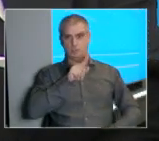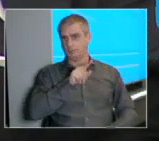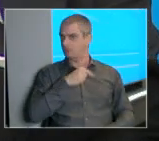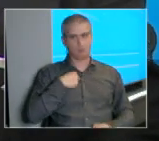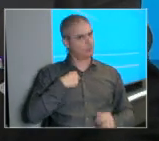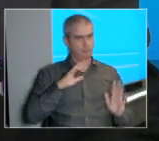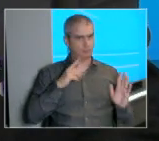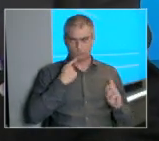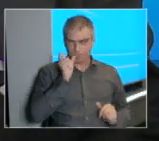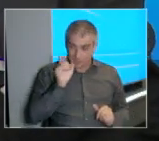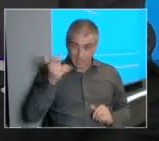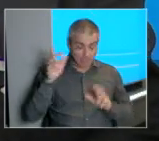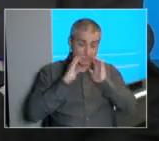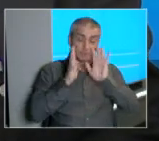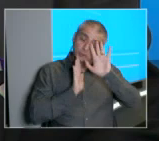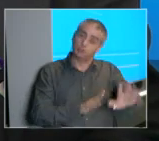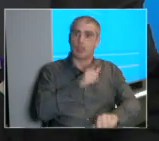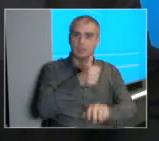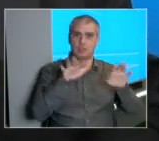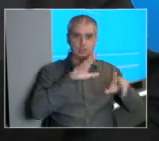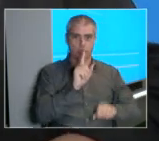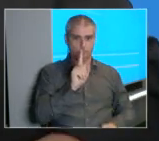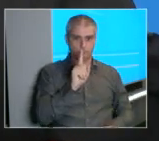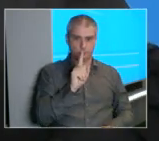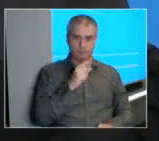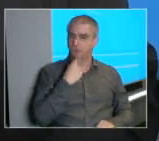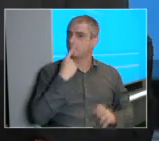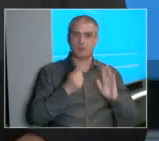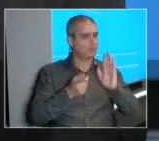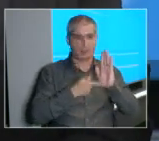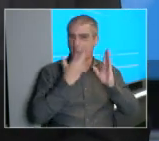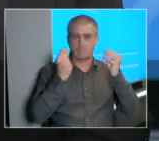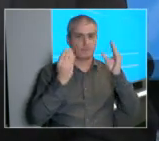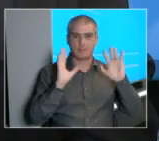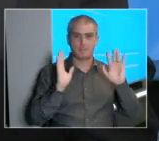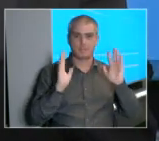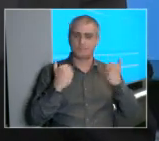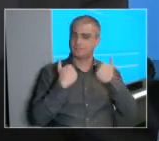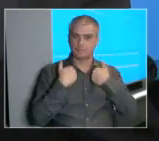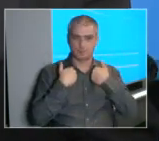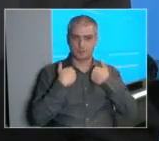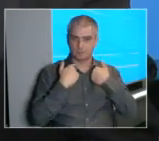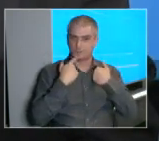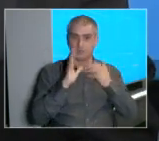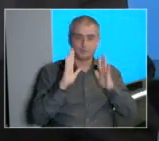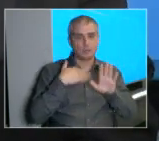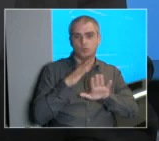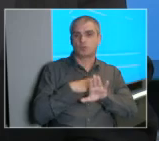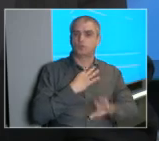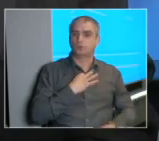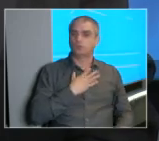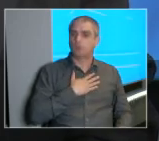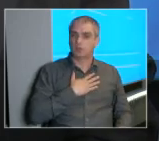לא חוזר בי עם הביטוי הזה, אני אומר אותו בפעם הראשונה, בפעם העשירית, אני לא יודע, אני לא חוזר בי. זאת היא התחושה